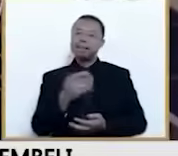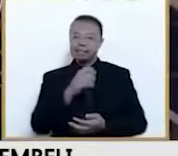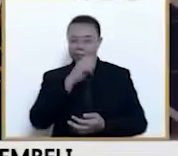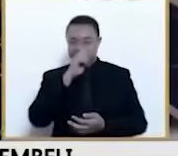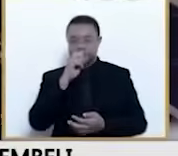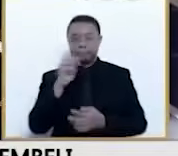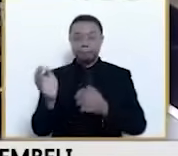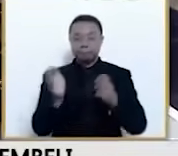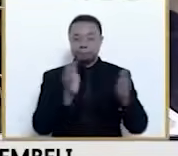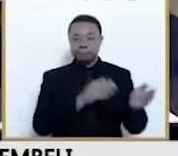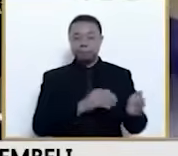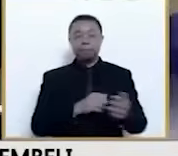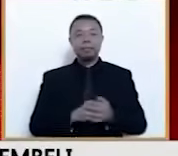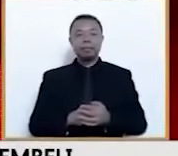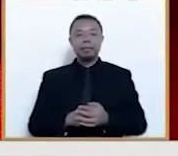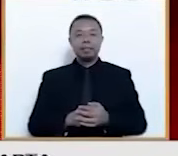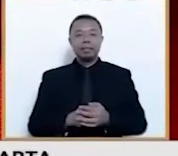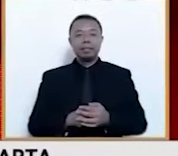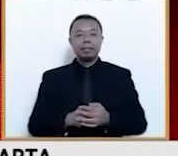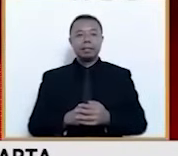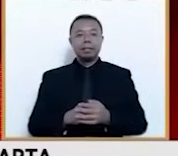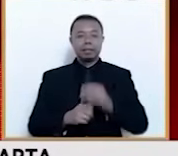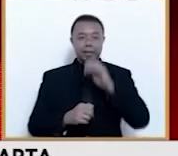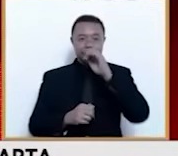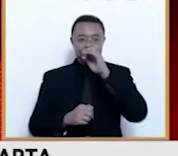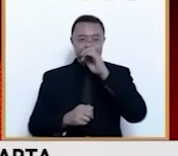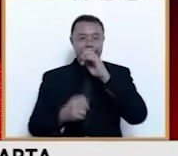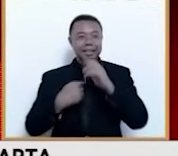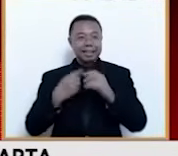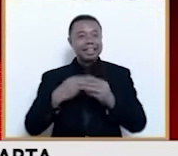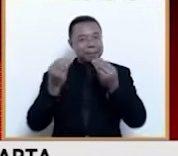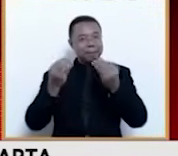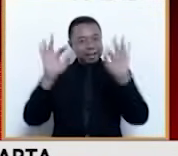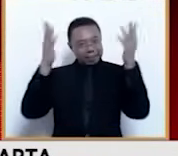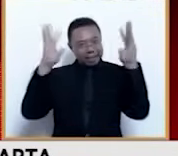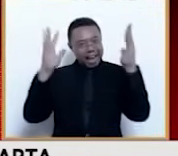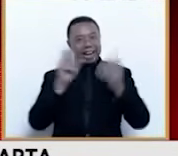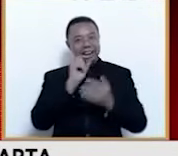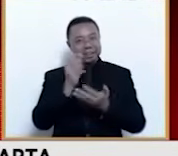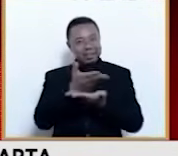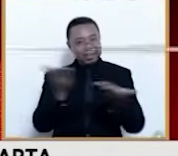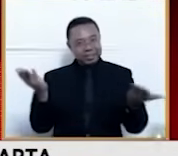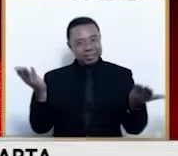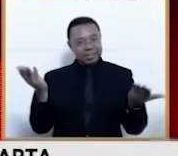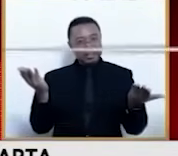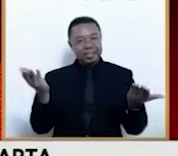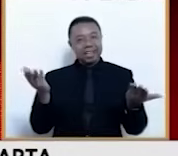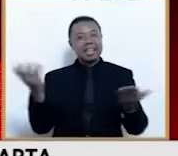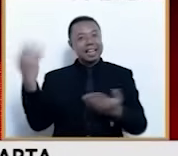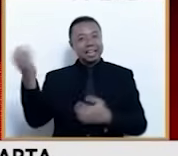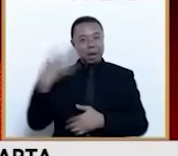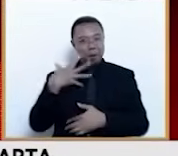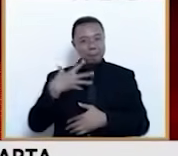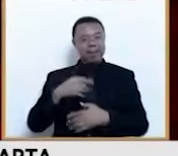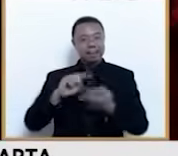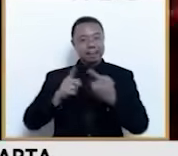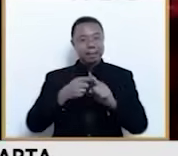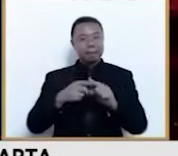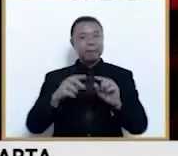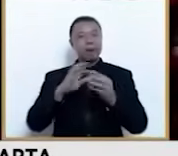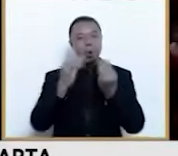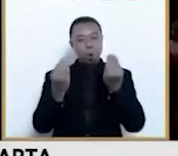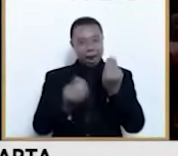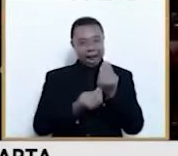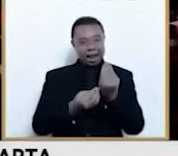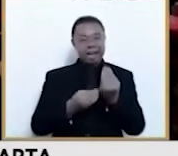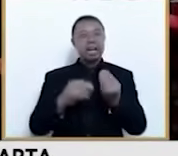kasih. Selanjutnya. Ya, baik. Tapi sebelumnya kita juga tidak ada salahnya memberikan aplaus juga. Boleh aplausnya untuk calon wakil gubernur